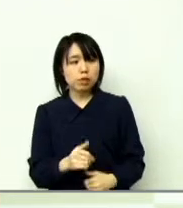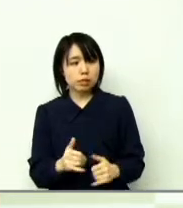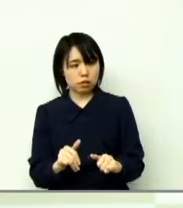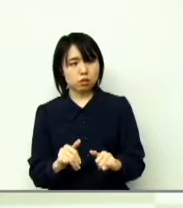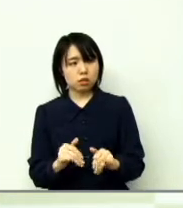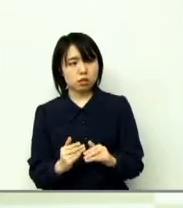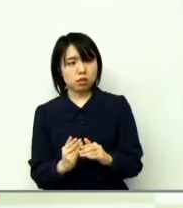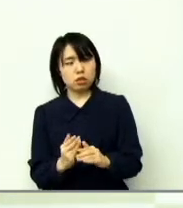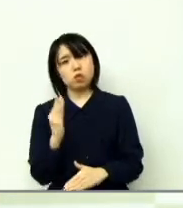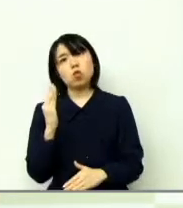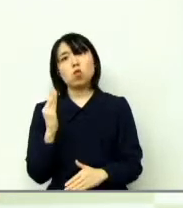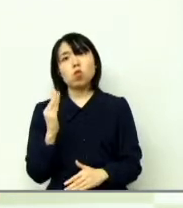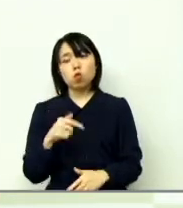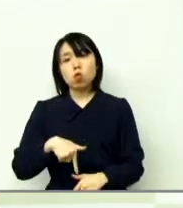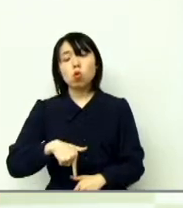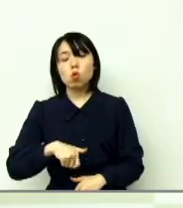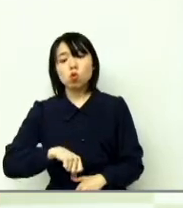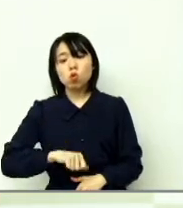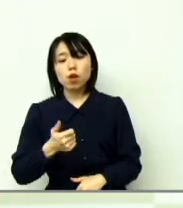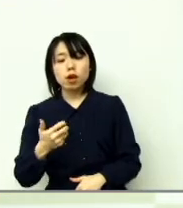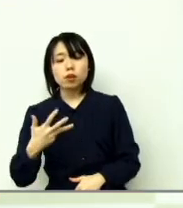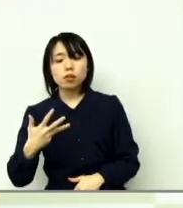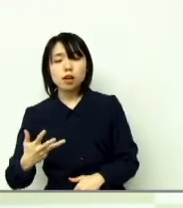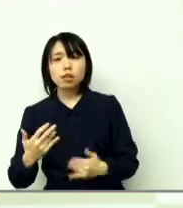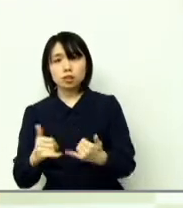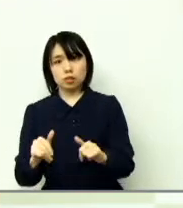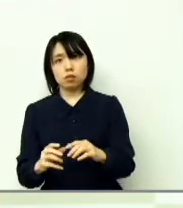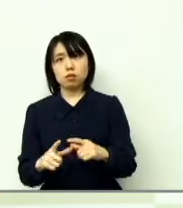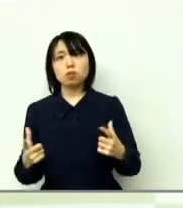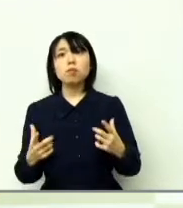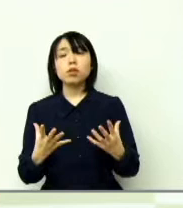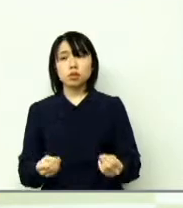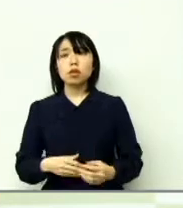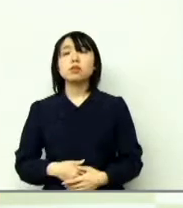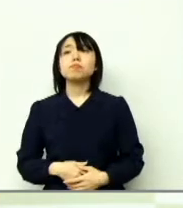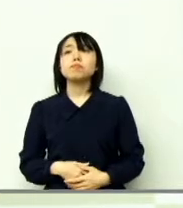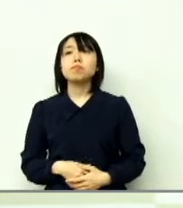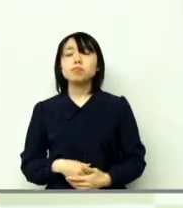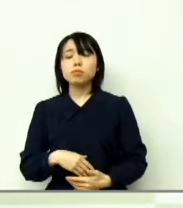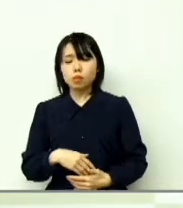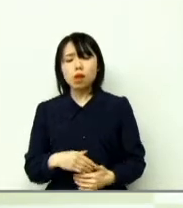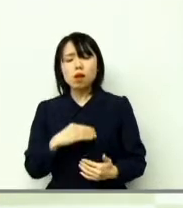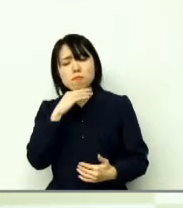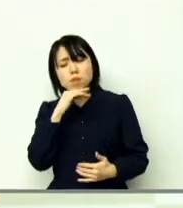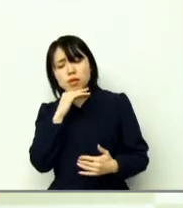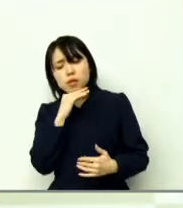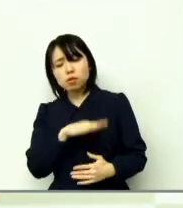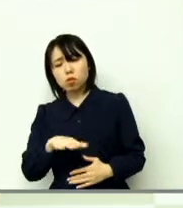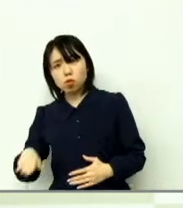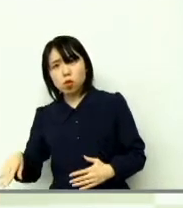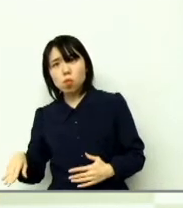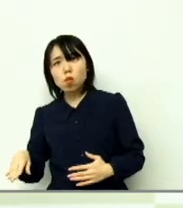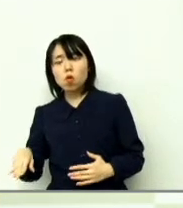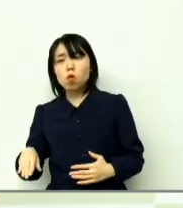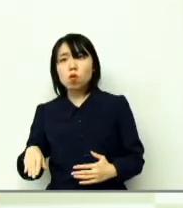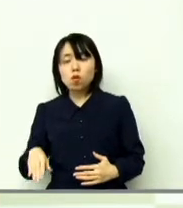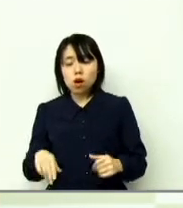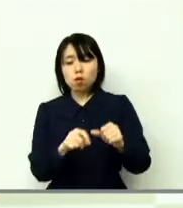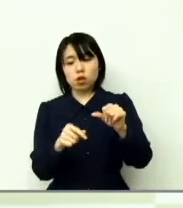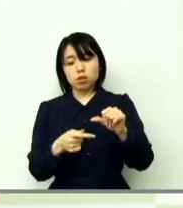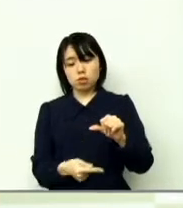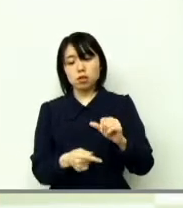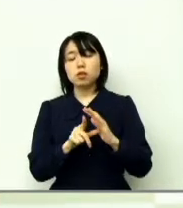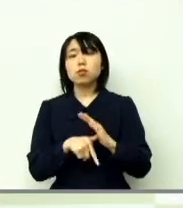から508人増加をしているところでございます。待機児童数については平成29年5月1日現在